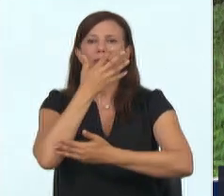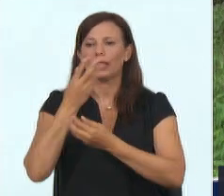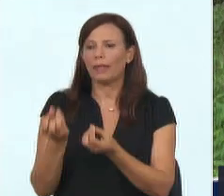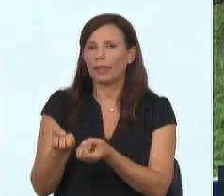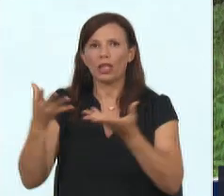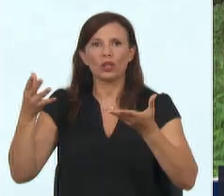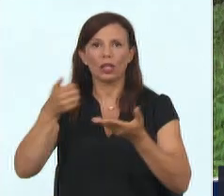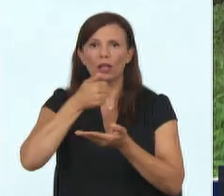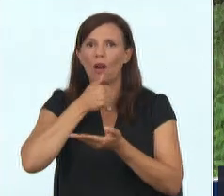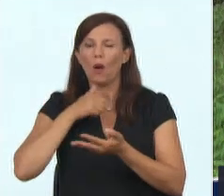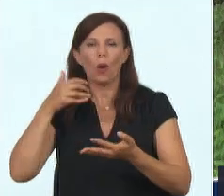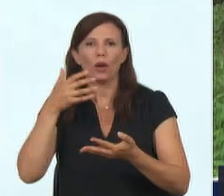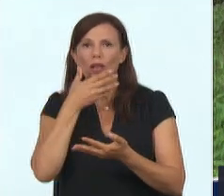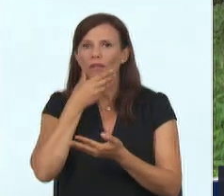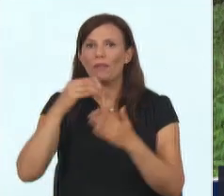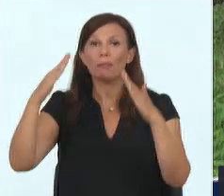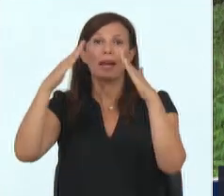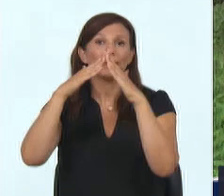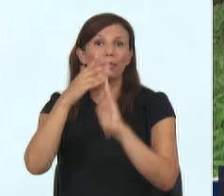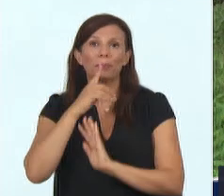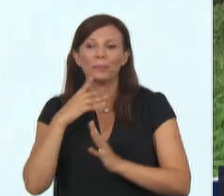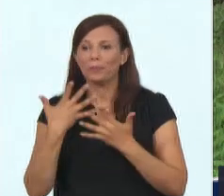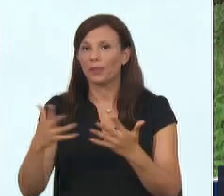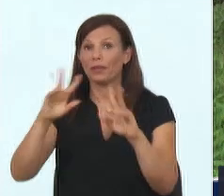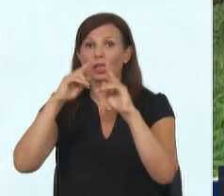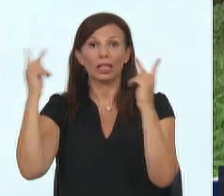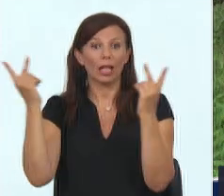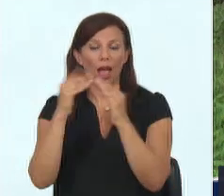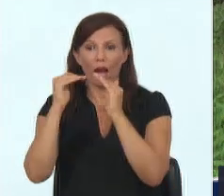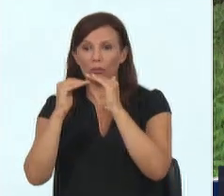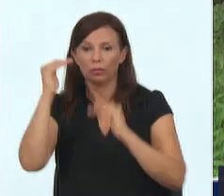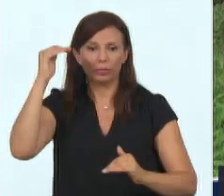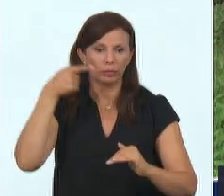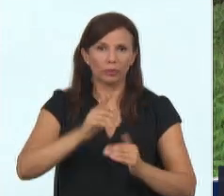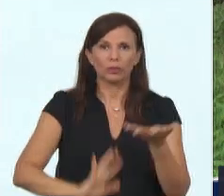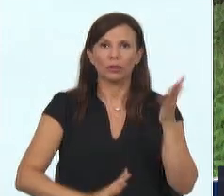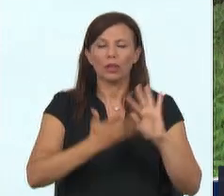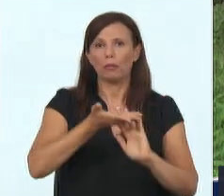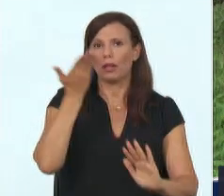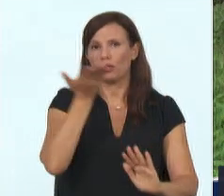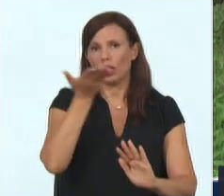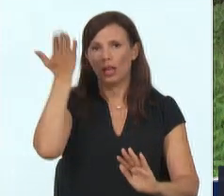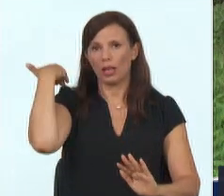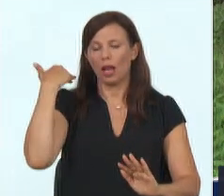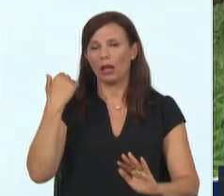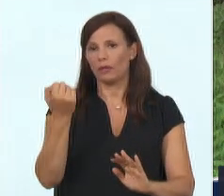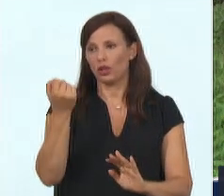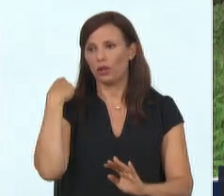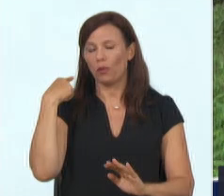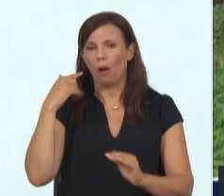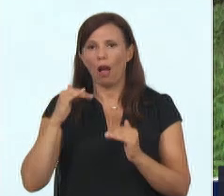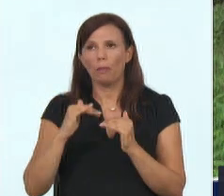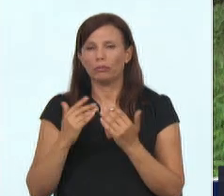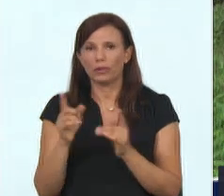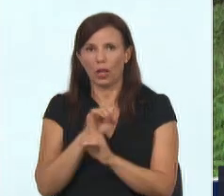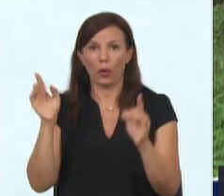הירוק והבתים הקטנים והקהילה, למה שהלך שם לפני שבוע, הוא פשוט לא